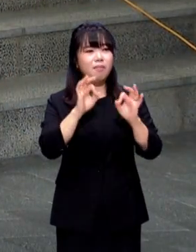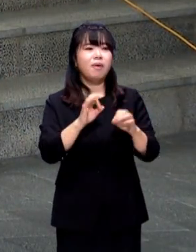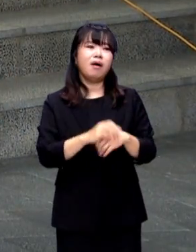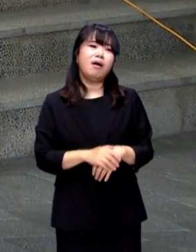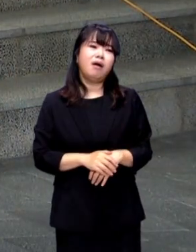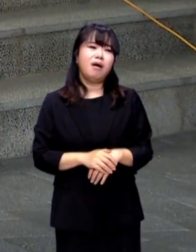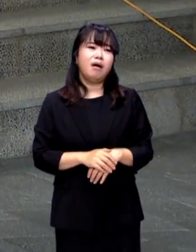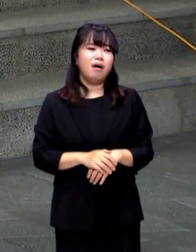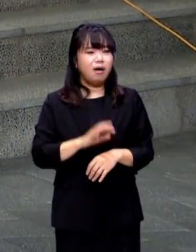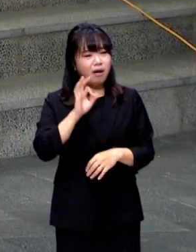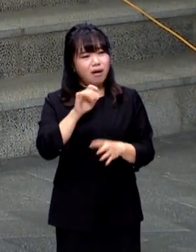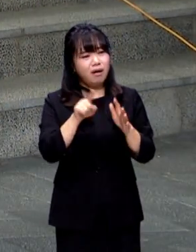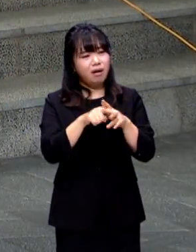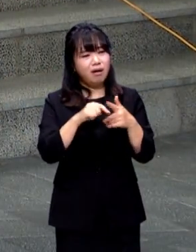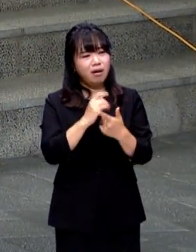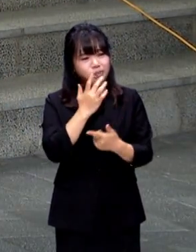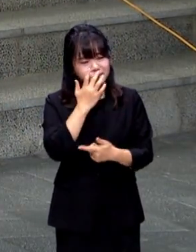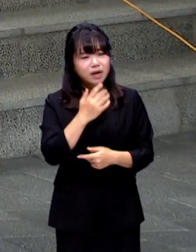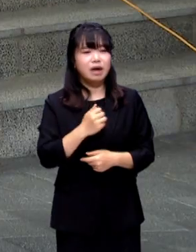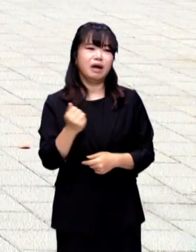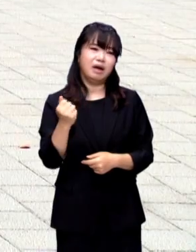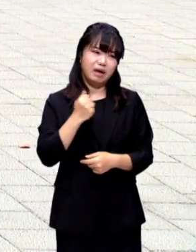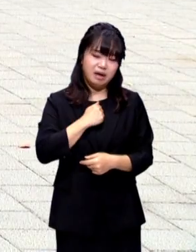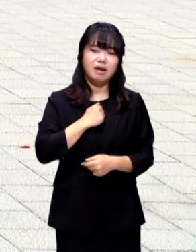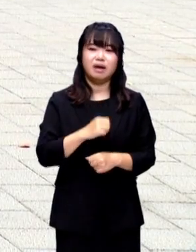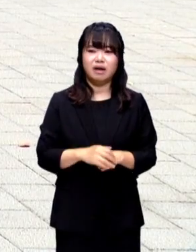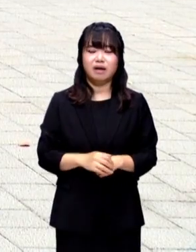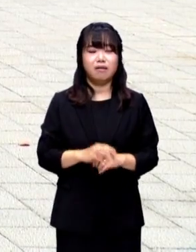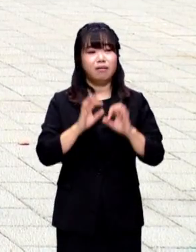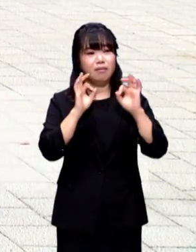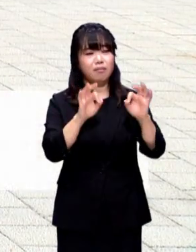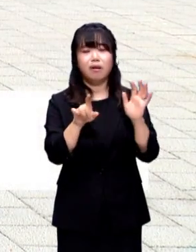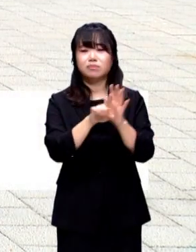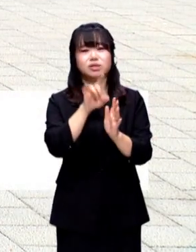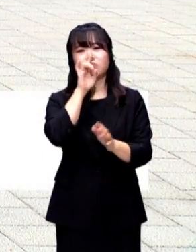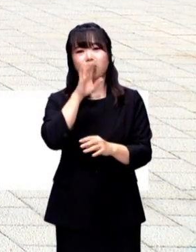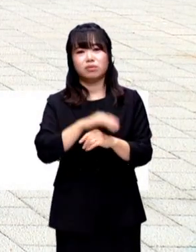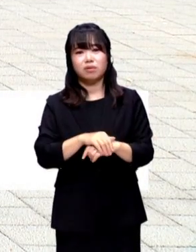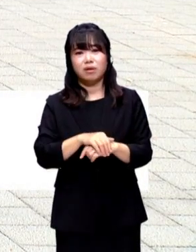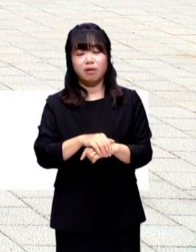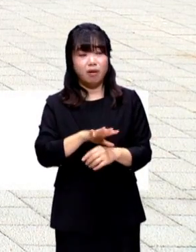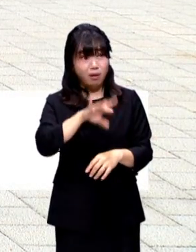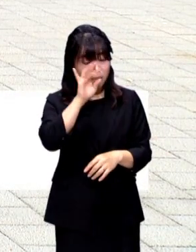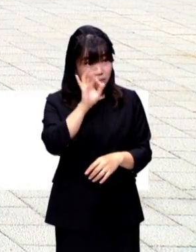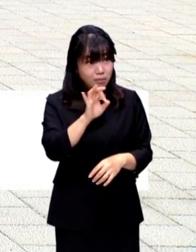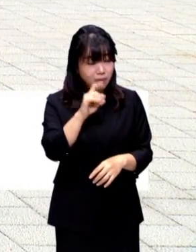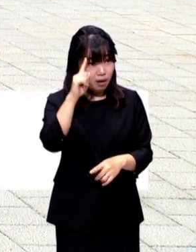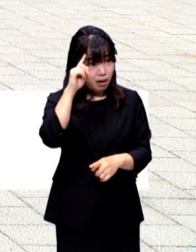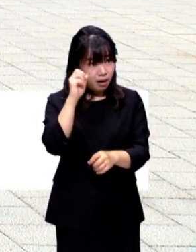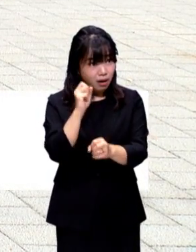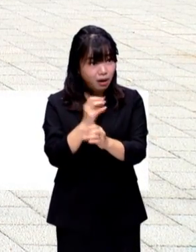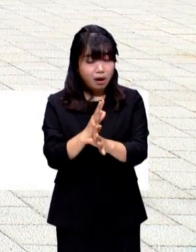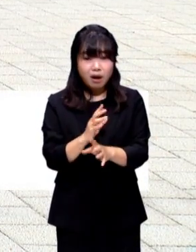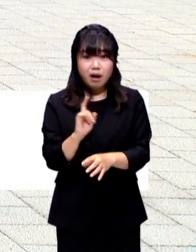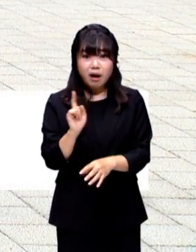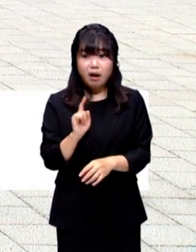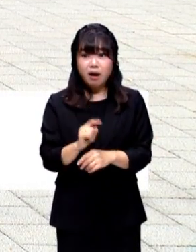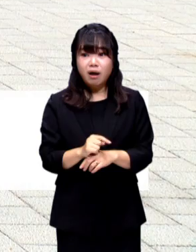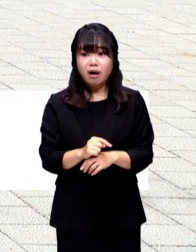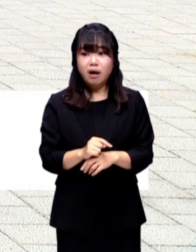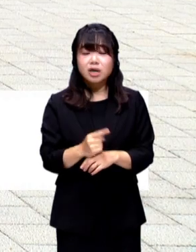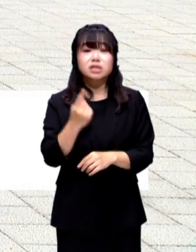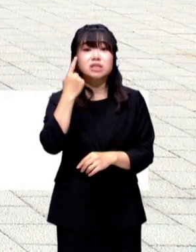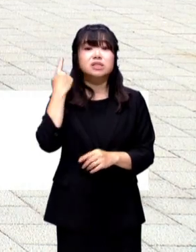생각해봐도 납득이 되지 않습니다. 믿기지가 않았어요. 처음 봤을 때는. 왜냐면 저도